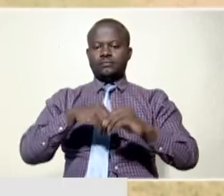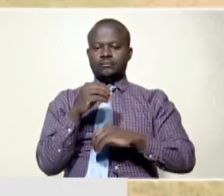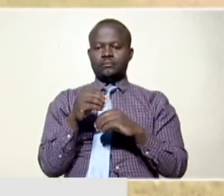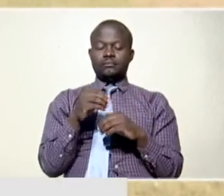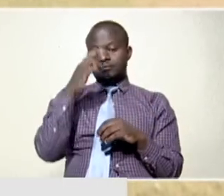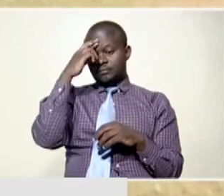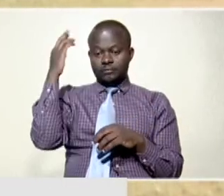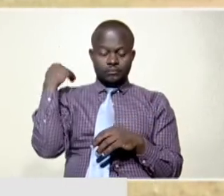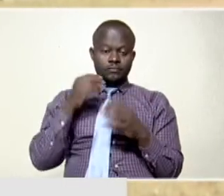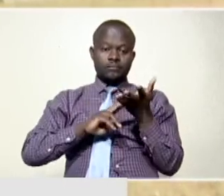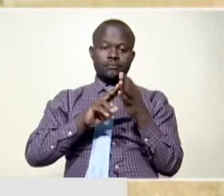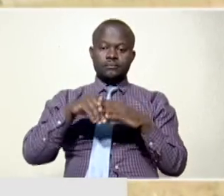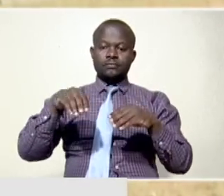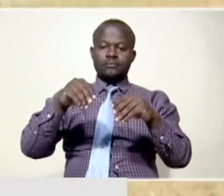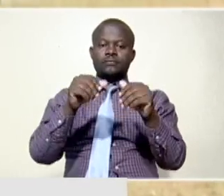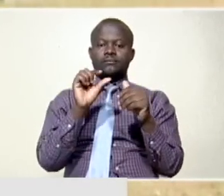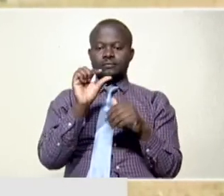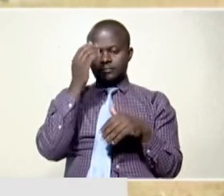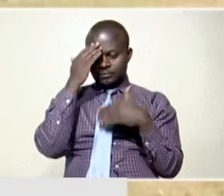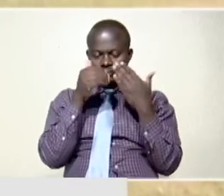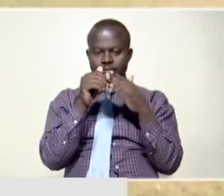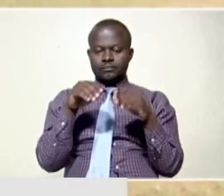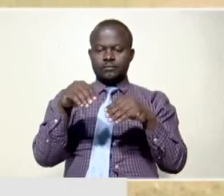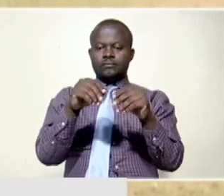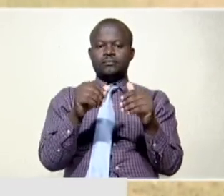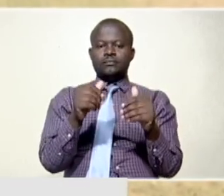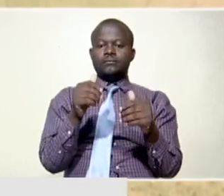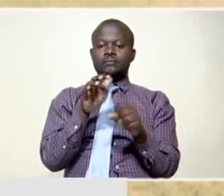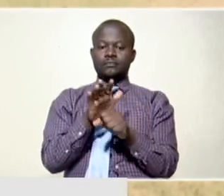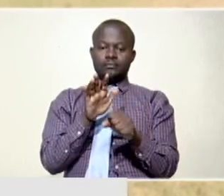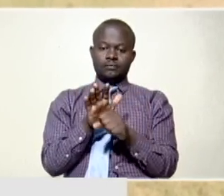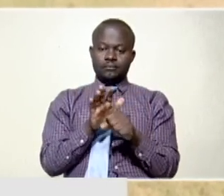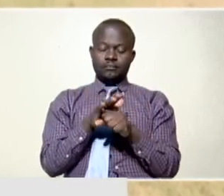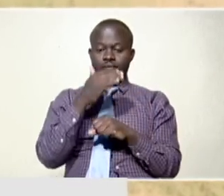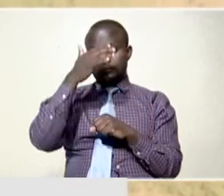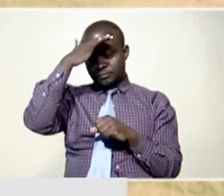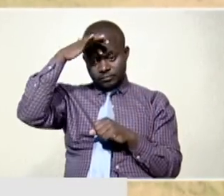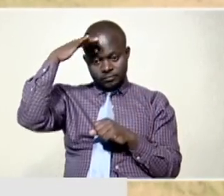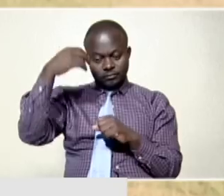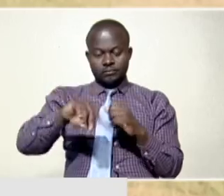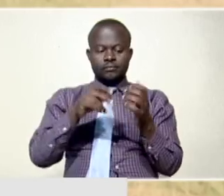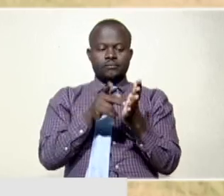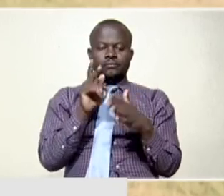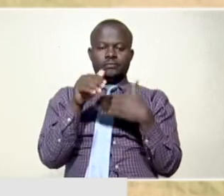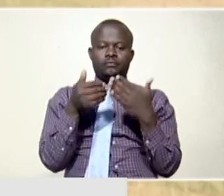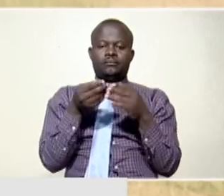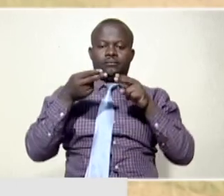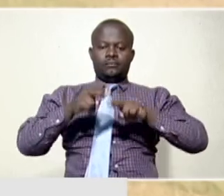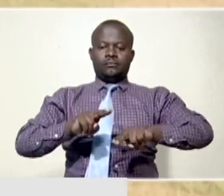Mbere twakoreshaga ifumbire nkeya kubera ko ifumbire yari iri hejuru, bikatugora kwishyura. Byabagaho